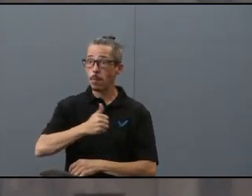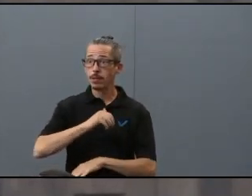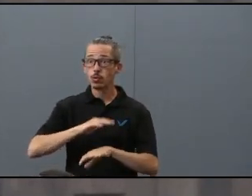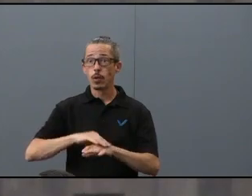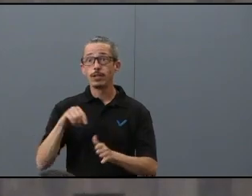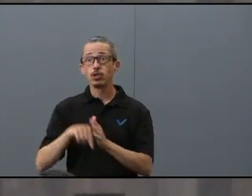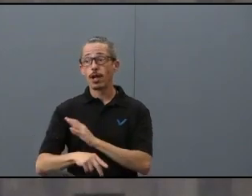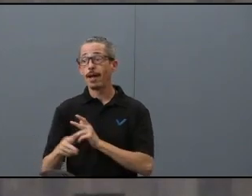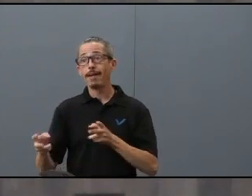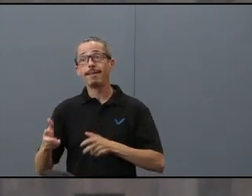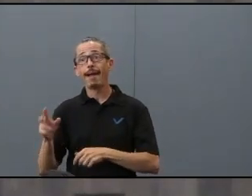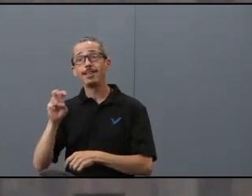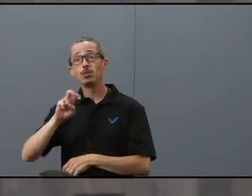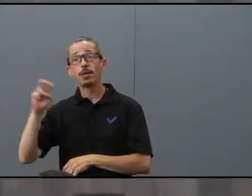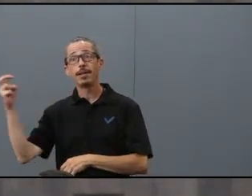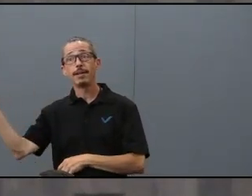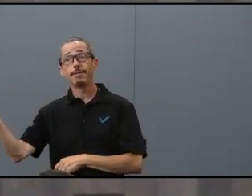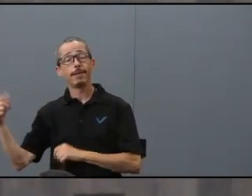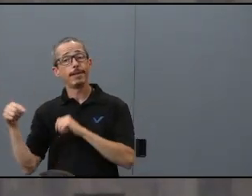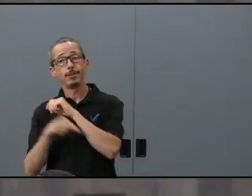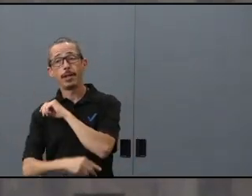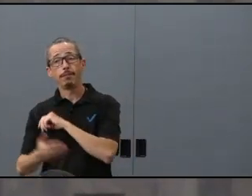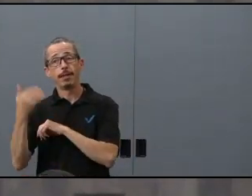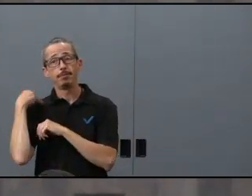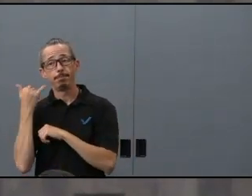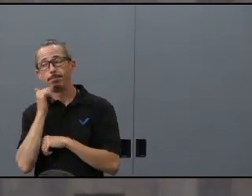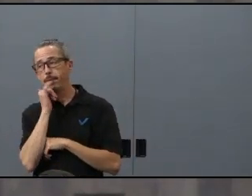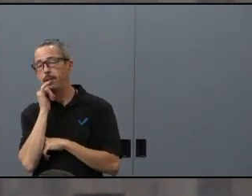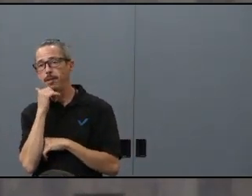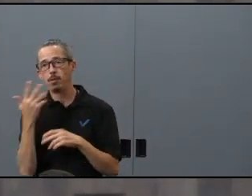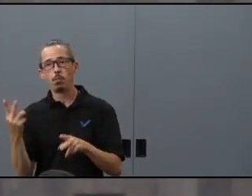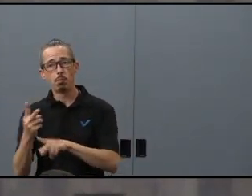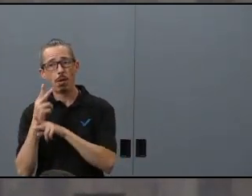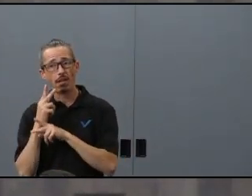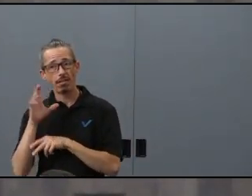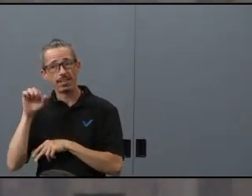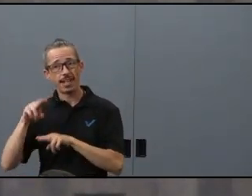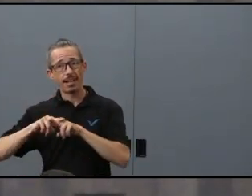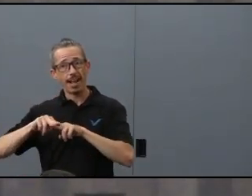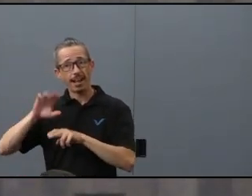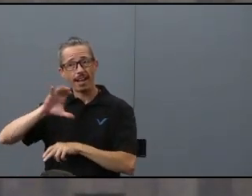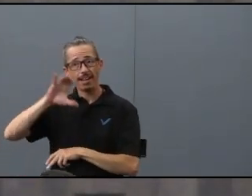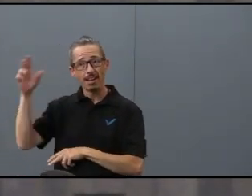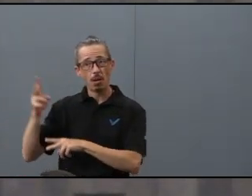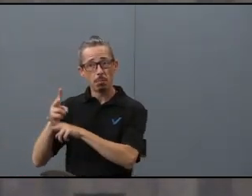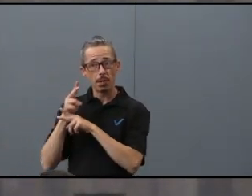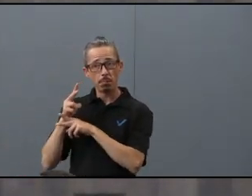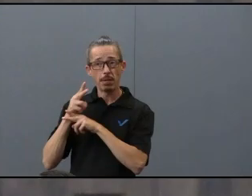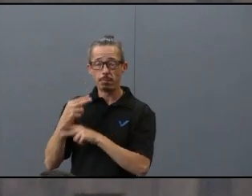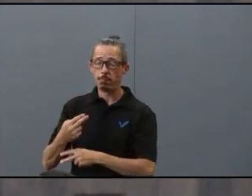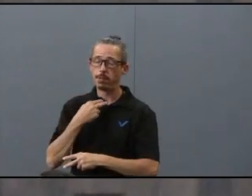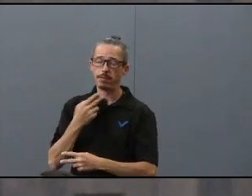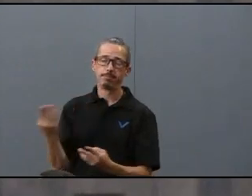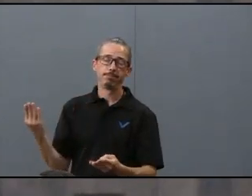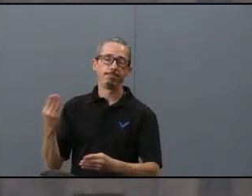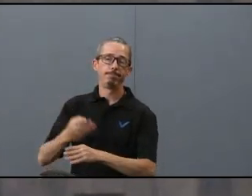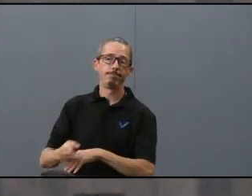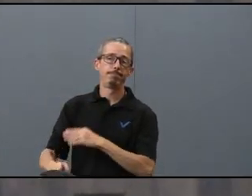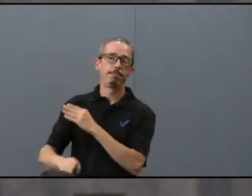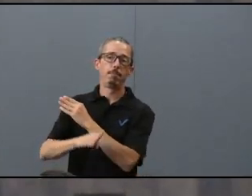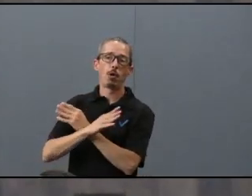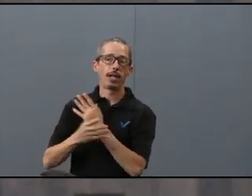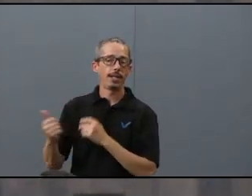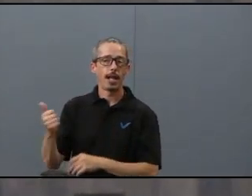qui a été le train de l'est qui était déjà un échec annoncé à l'époque parce qu'on emprunte des voix du CN donc inévitablement c'est sûr est certain qu'on pouvait pas avoir